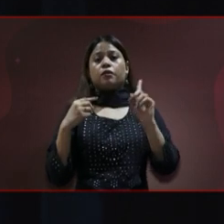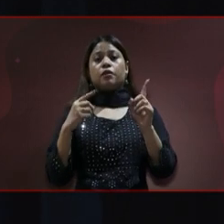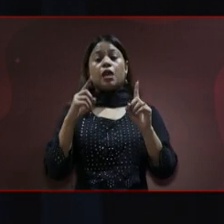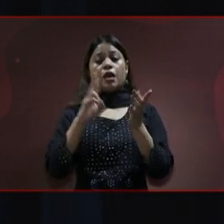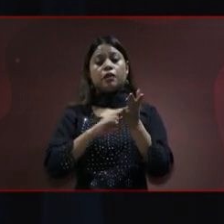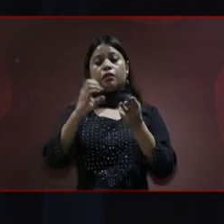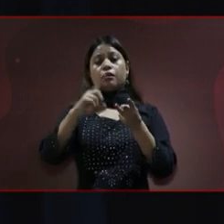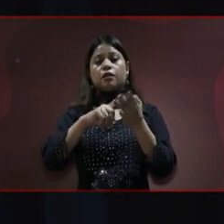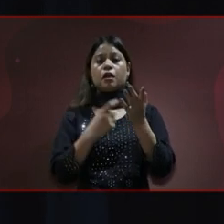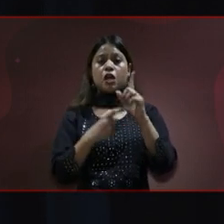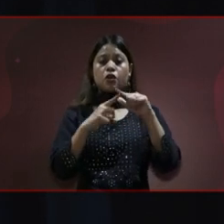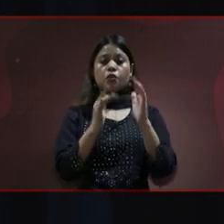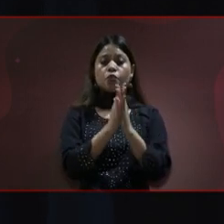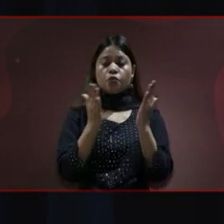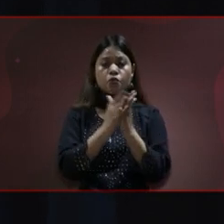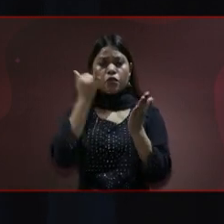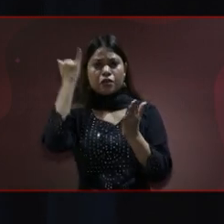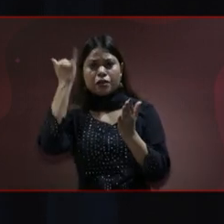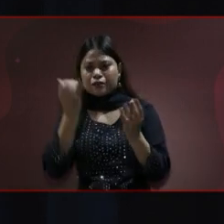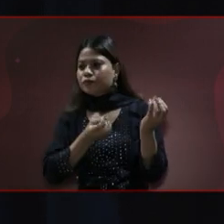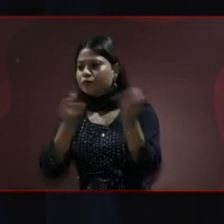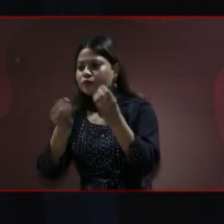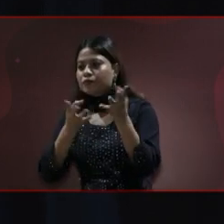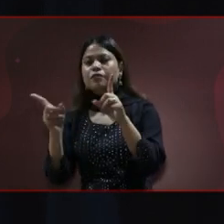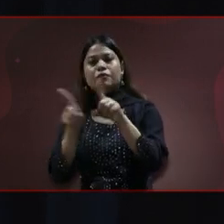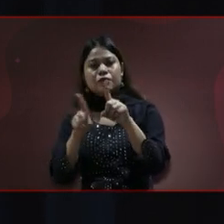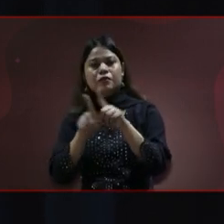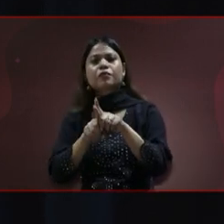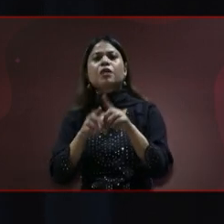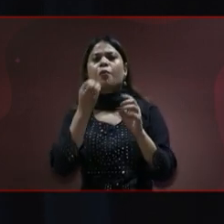बार मैं भी आजकल मैं स्टेट बोर्ड में पढ़ा हूँ,